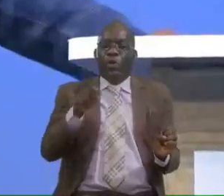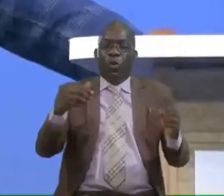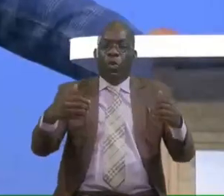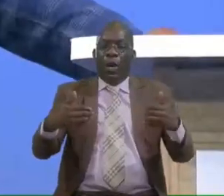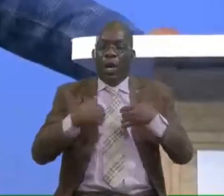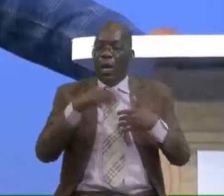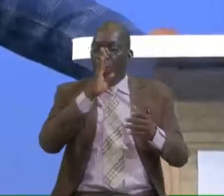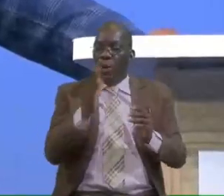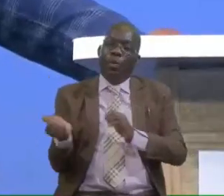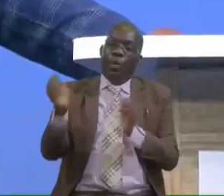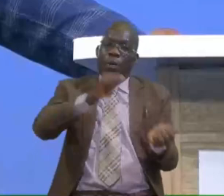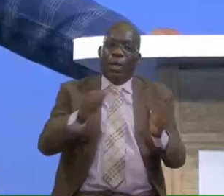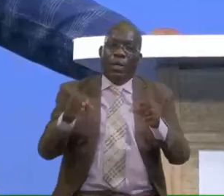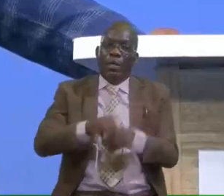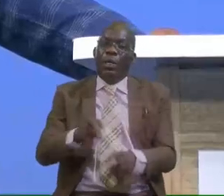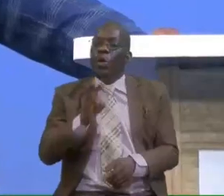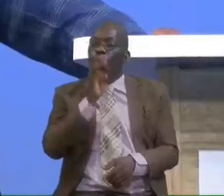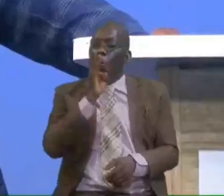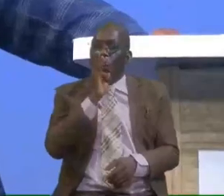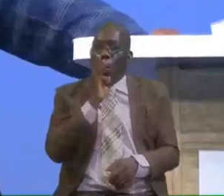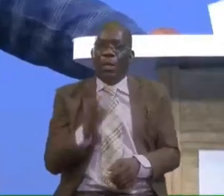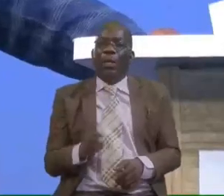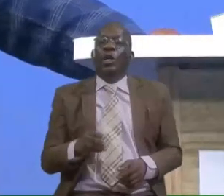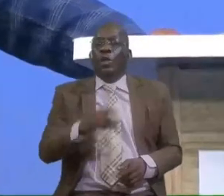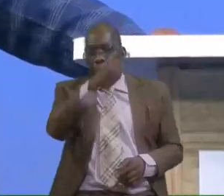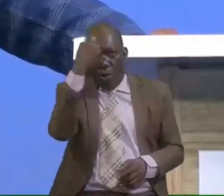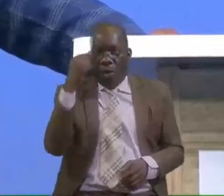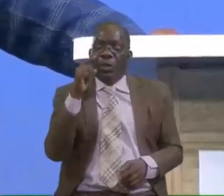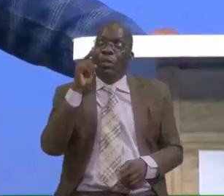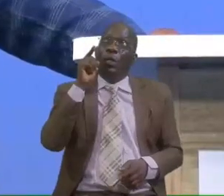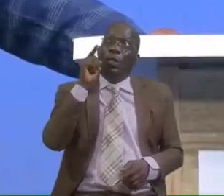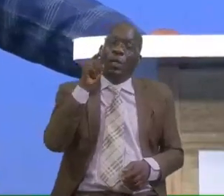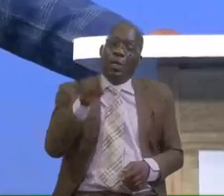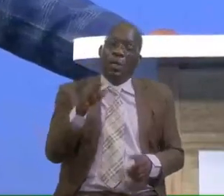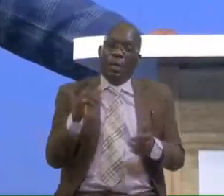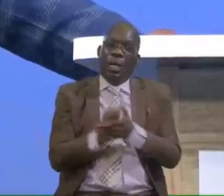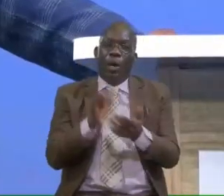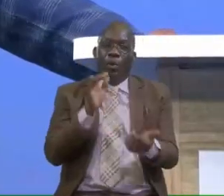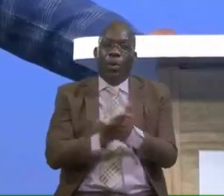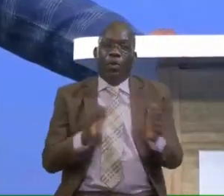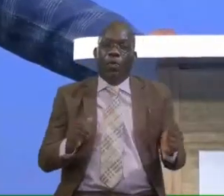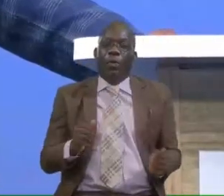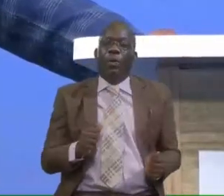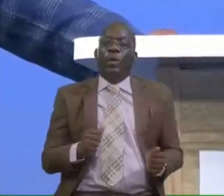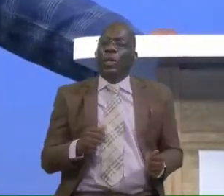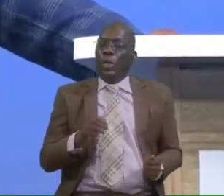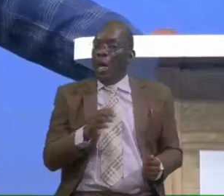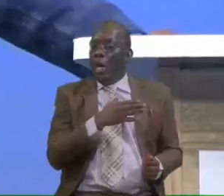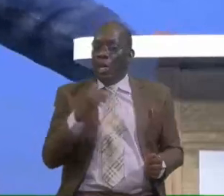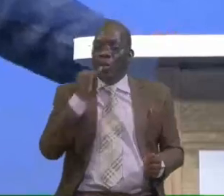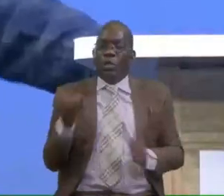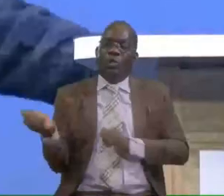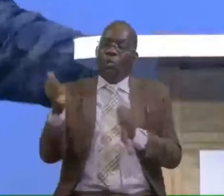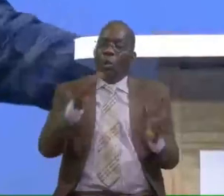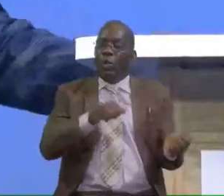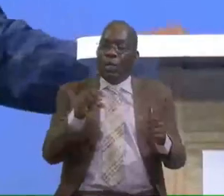et tu es baptisé d'eau, celui qui croit et sera baptisé sera